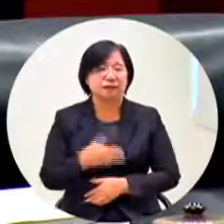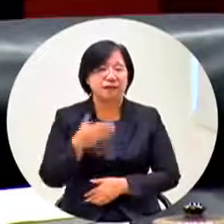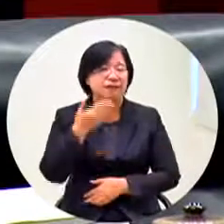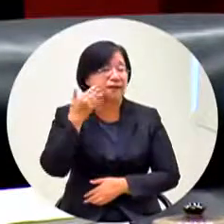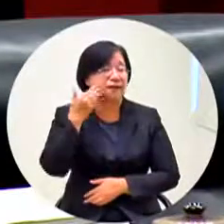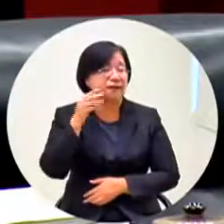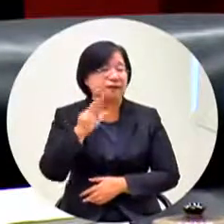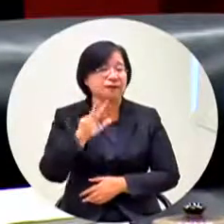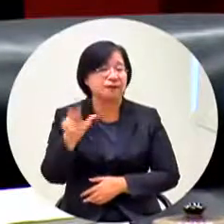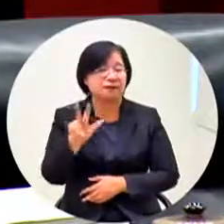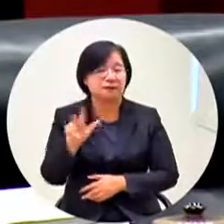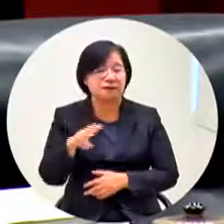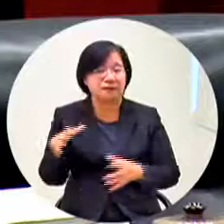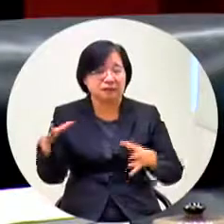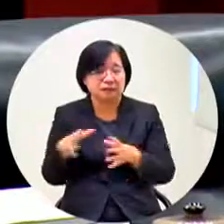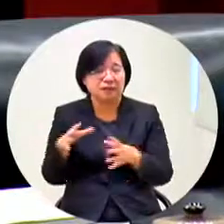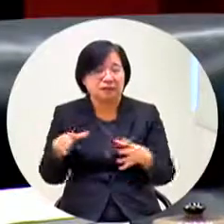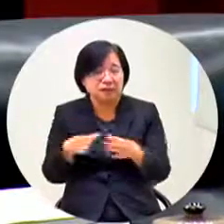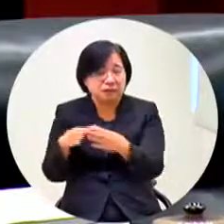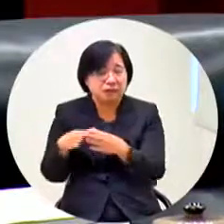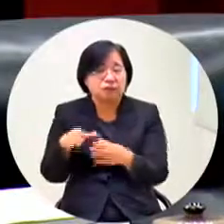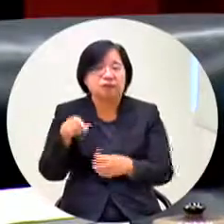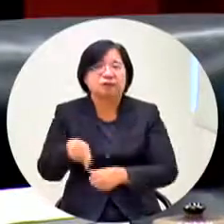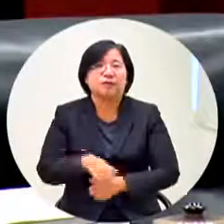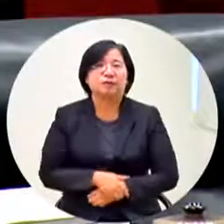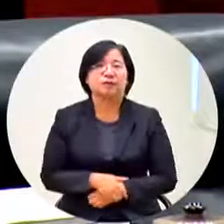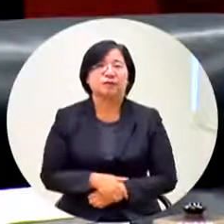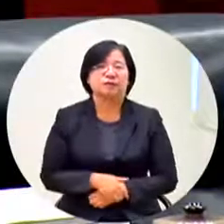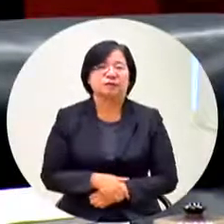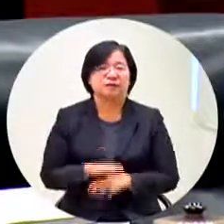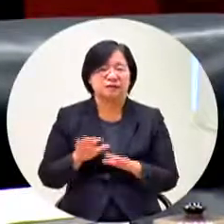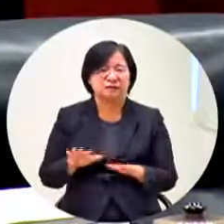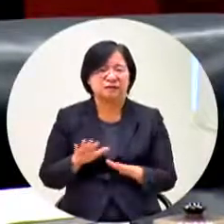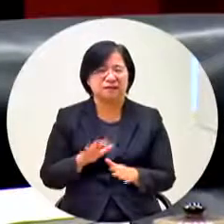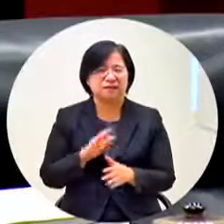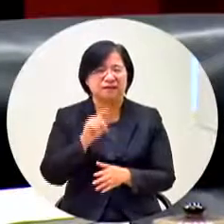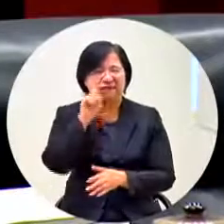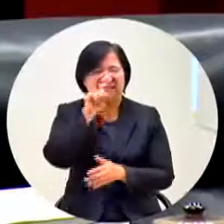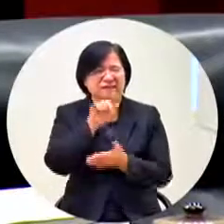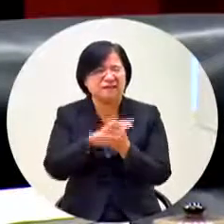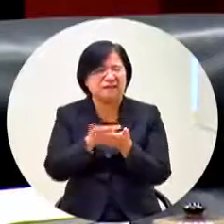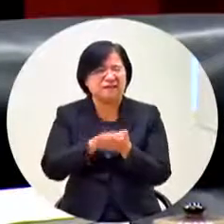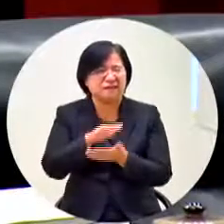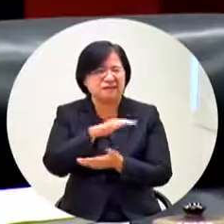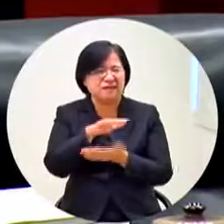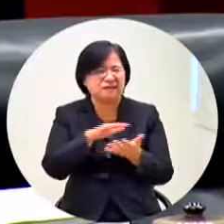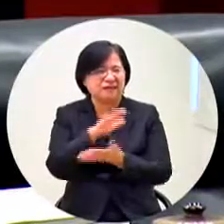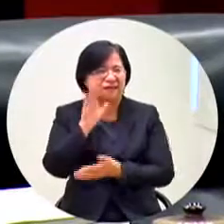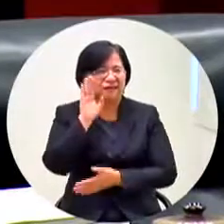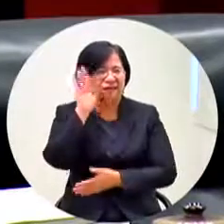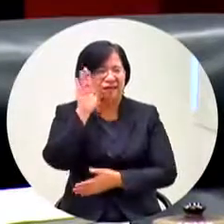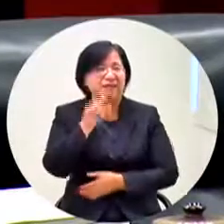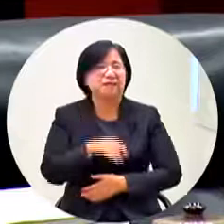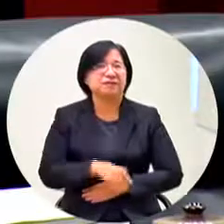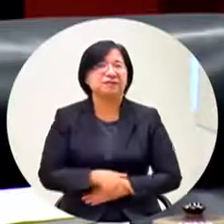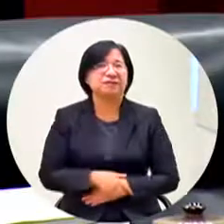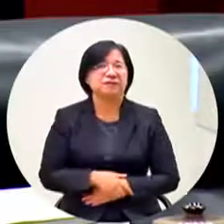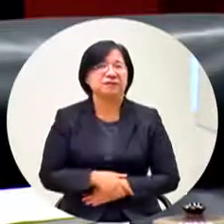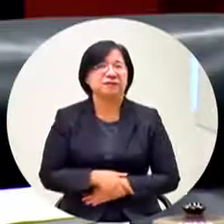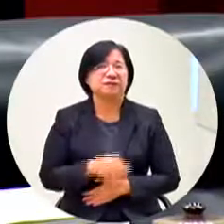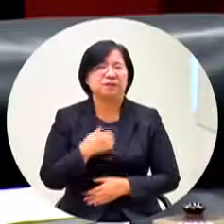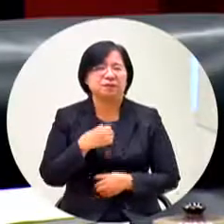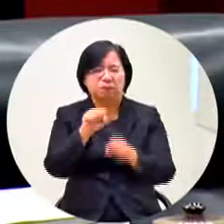合群，到目前为止你看脏乱无比，到现在这样你看残破不